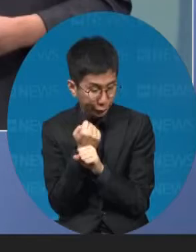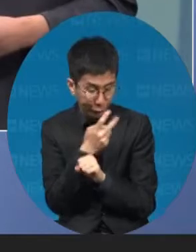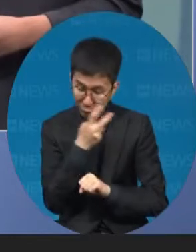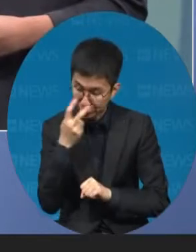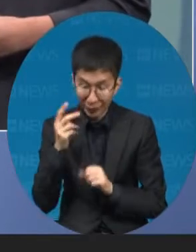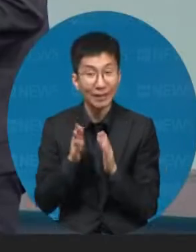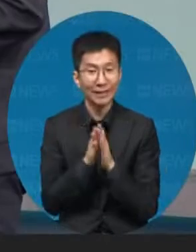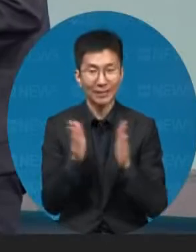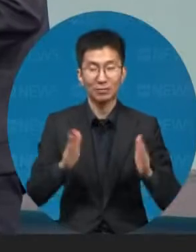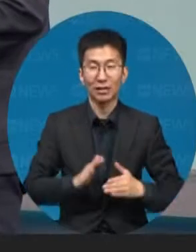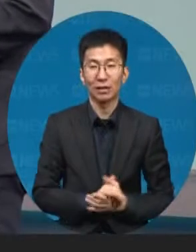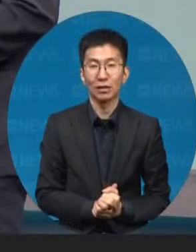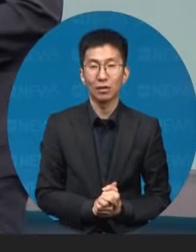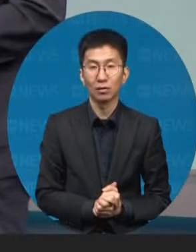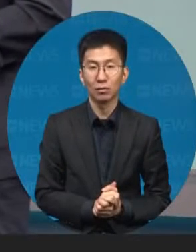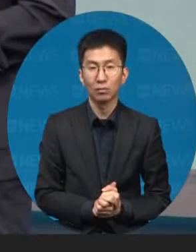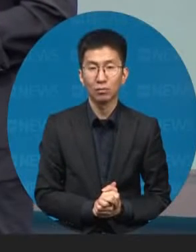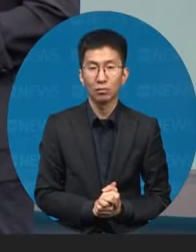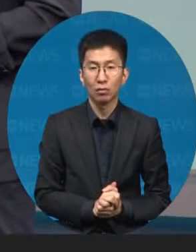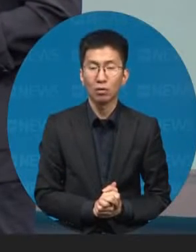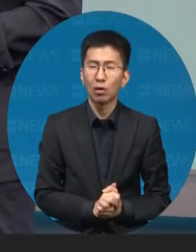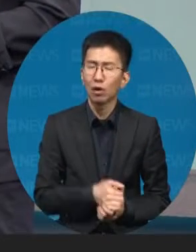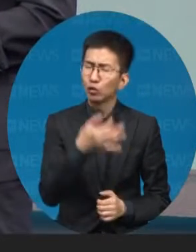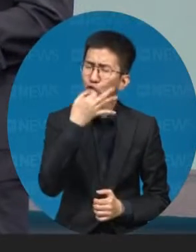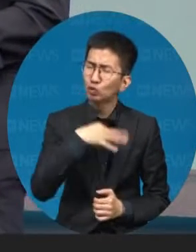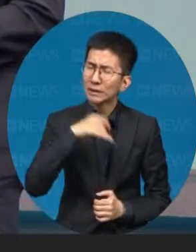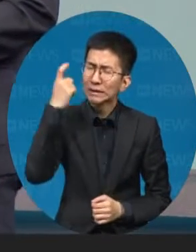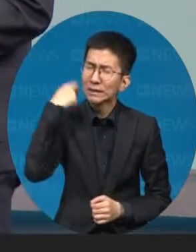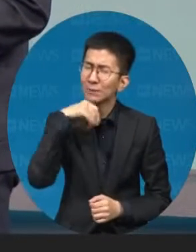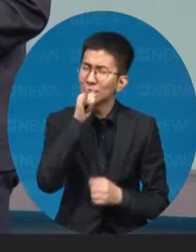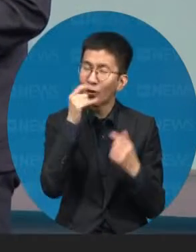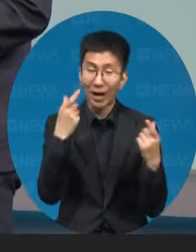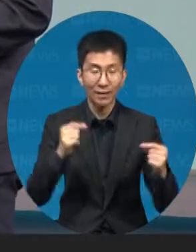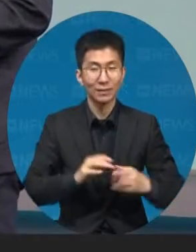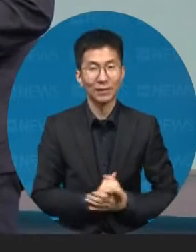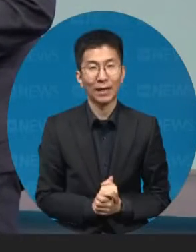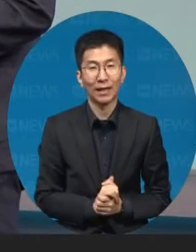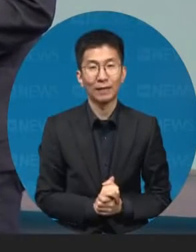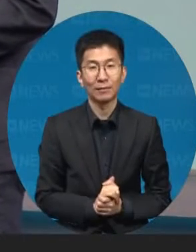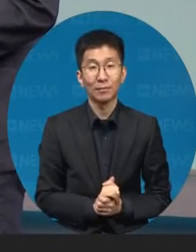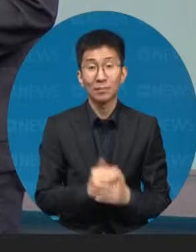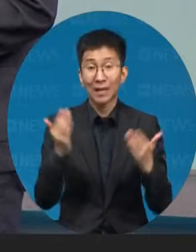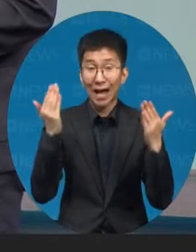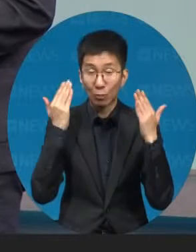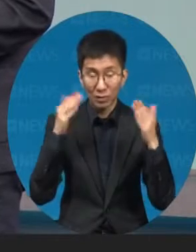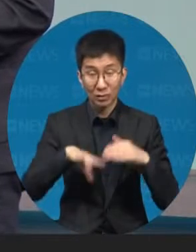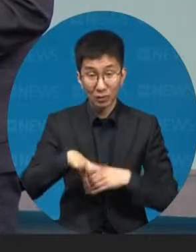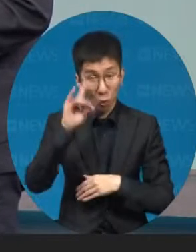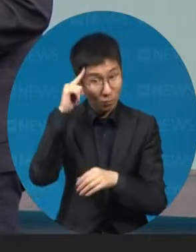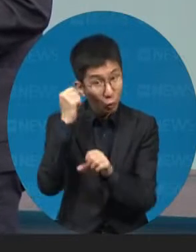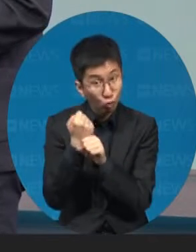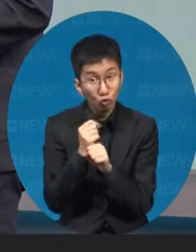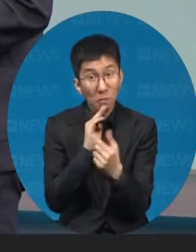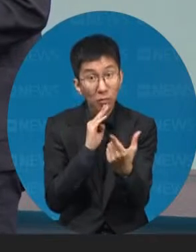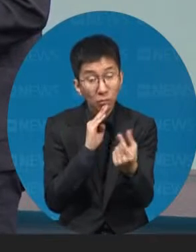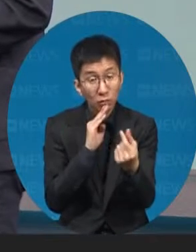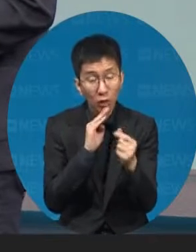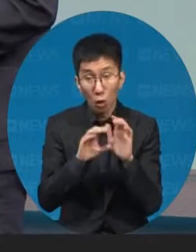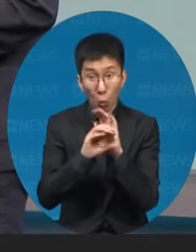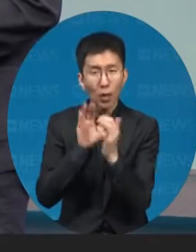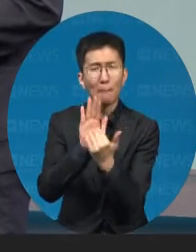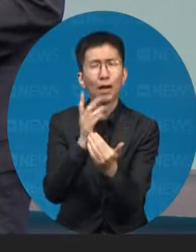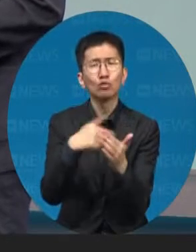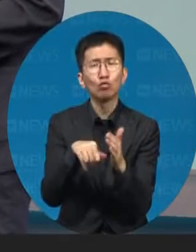근데 아니 뭐 여기까지만 들어도 굉장히 의미가 있어 보이는데 지금 학교에서 이런 시도를 했던 건 사실 처음 아니겠습니까 코너를